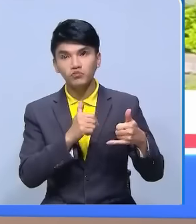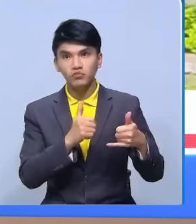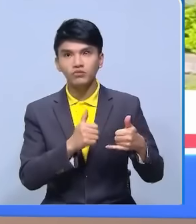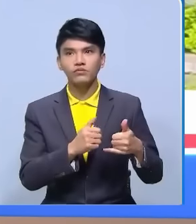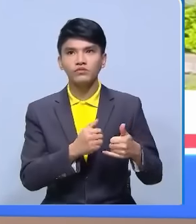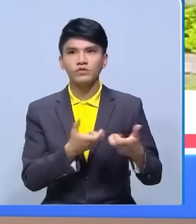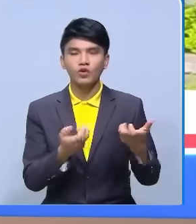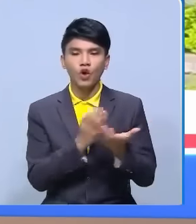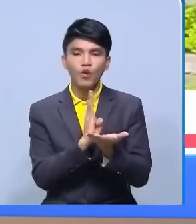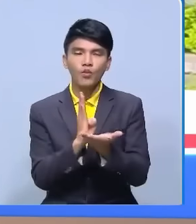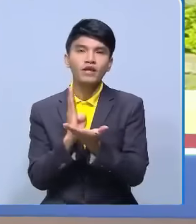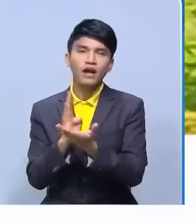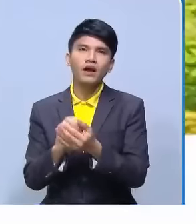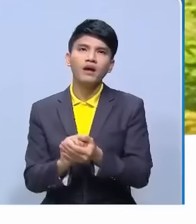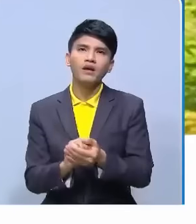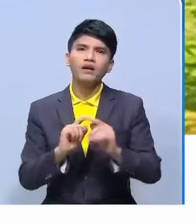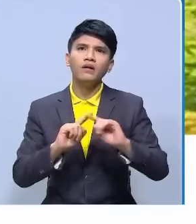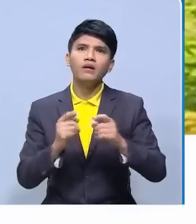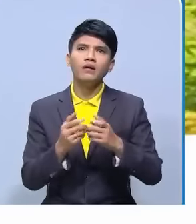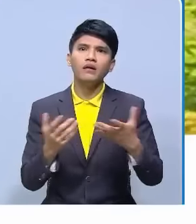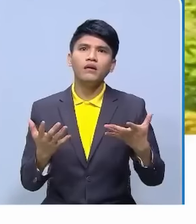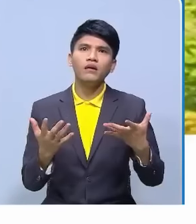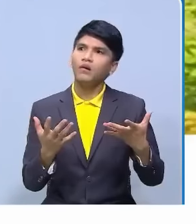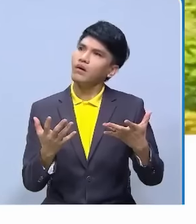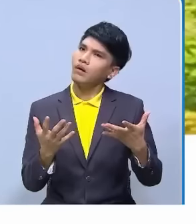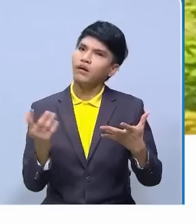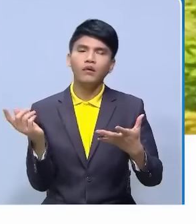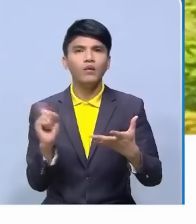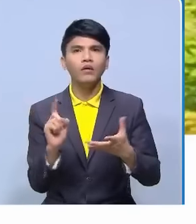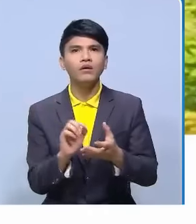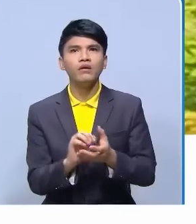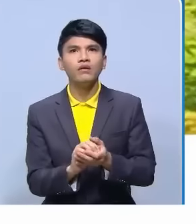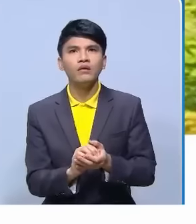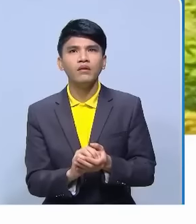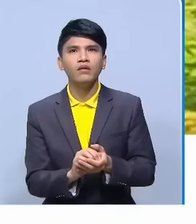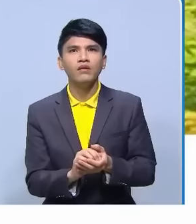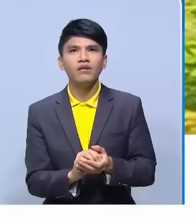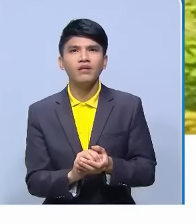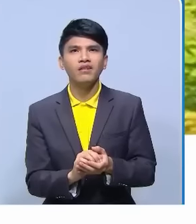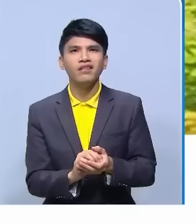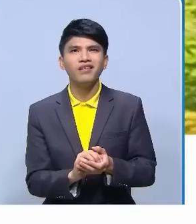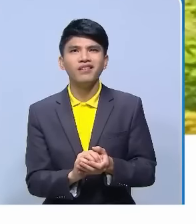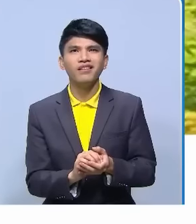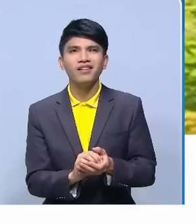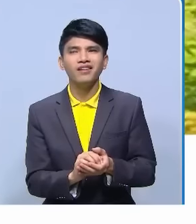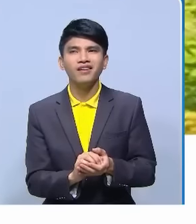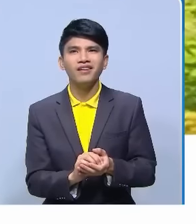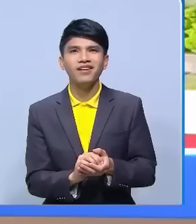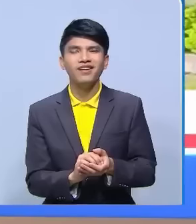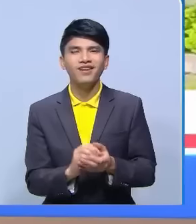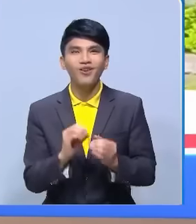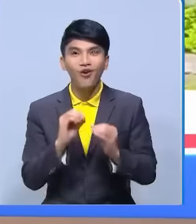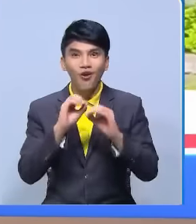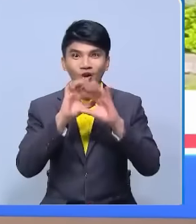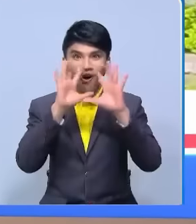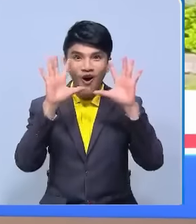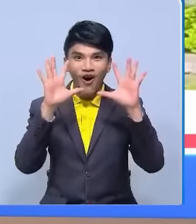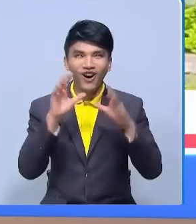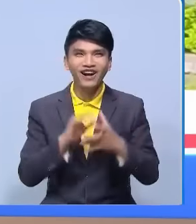บริจาคช่วยน้ำท่วมค่ะแต่เขาบอกเบื้องหลังโอ้โหขอหน้าโอ้โหคุณเพลงรบใหม่ซิ